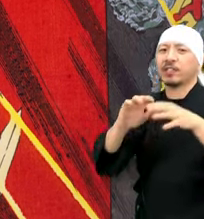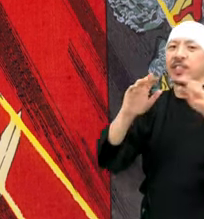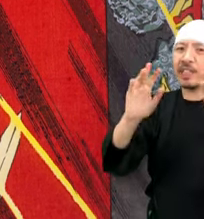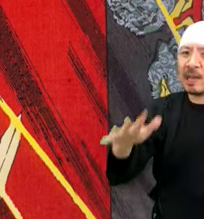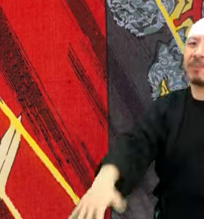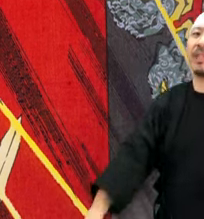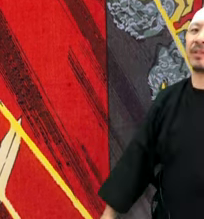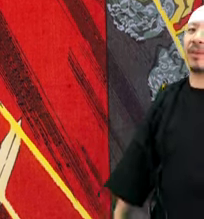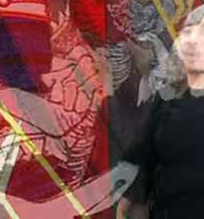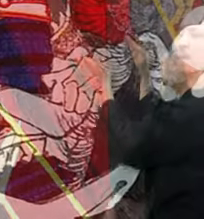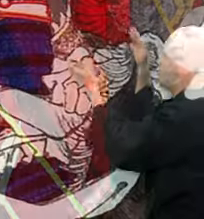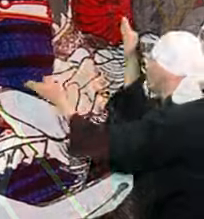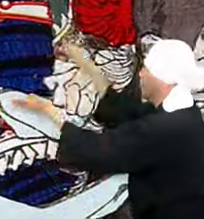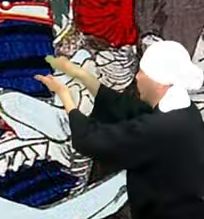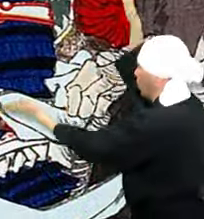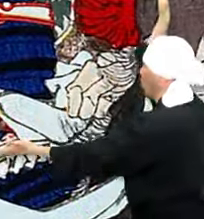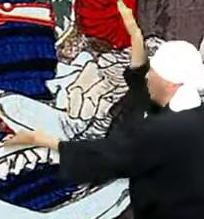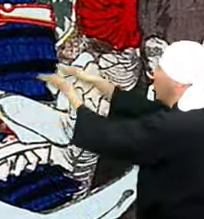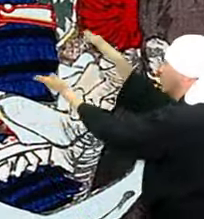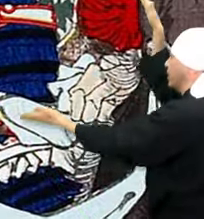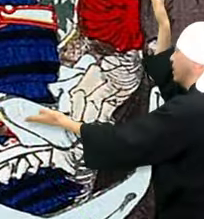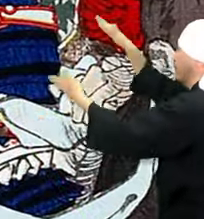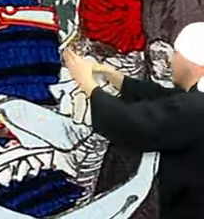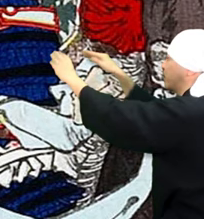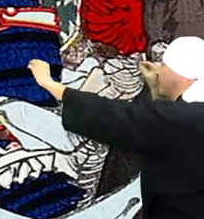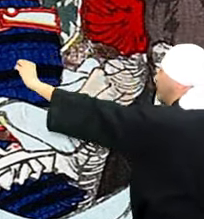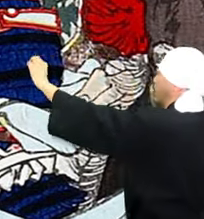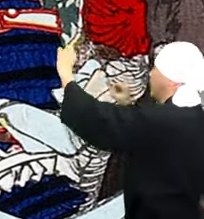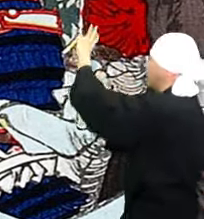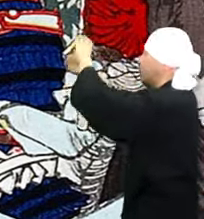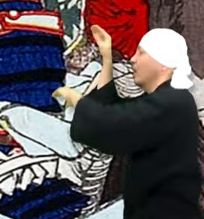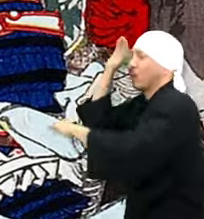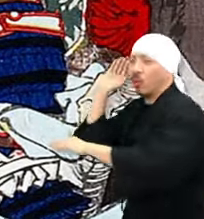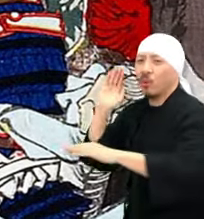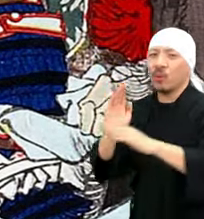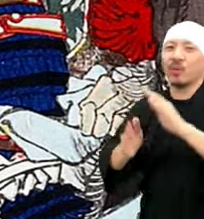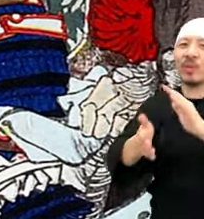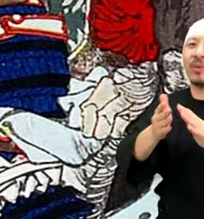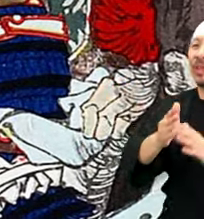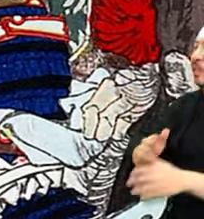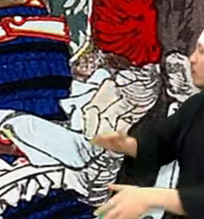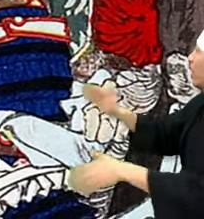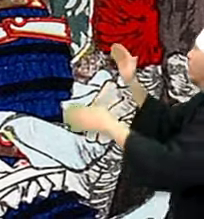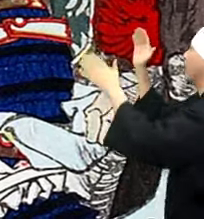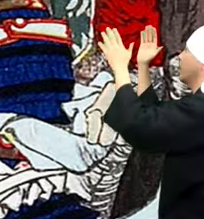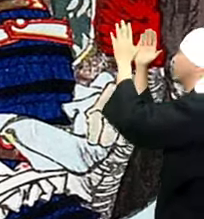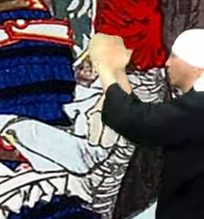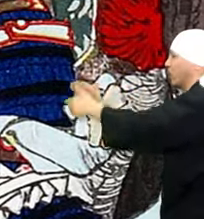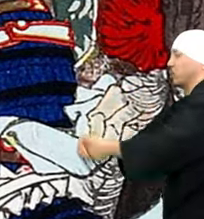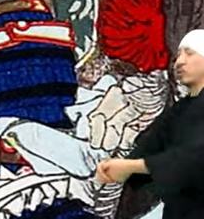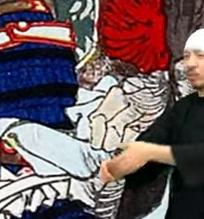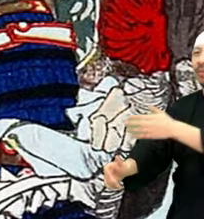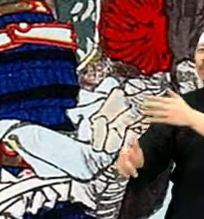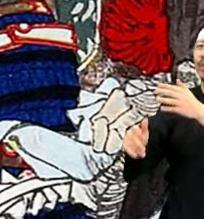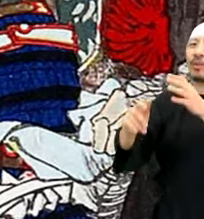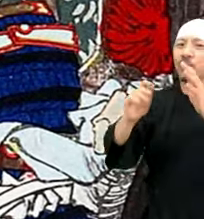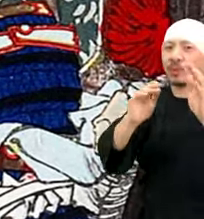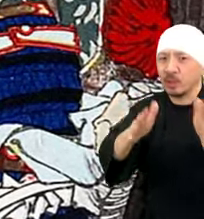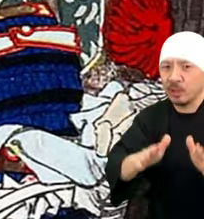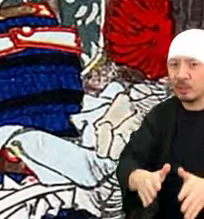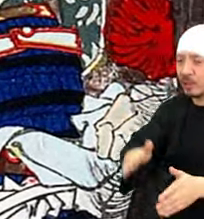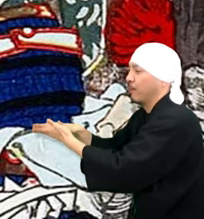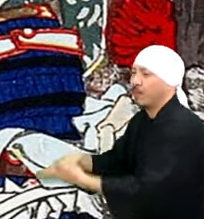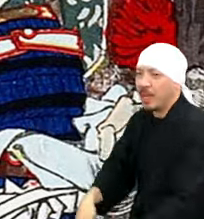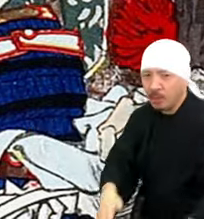ねめちゃくちゃシャープなんですよ。太細、こう強弱がめちゃくちゃあるなっていう、こういう風な表現っていうのが、月岡義俊の浮世絵